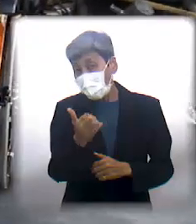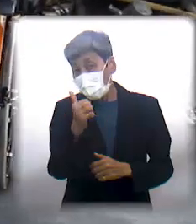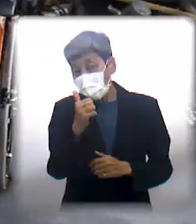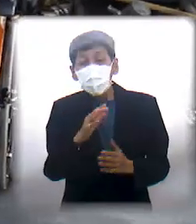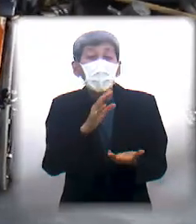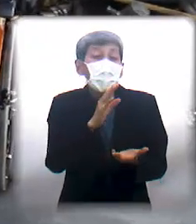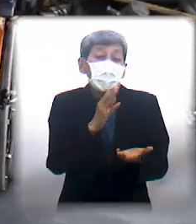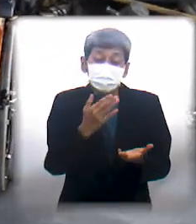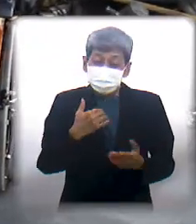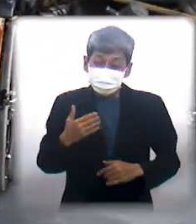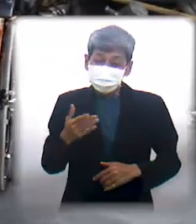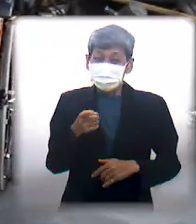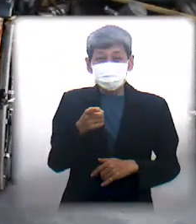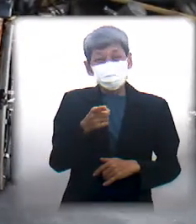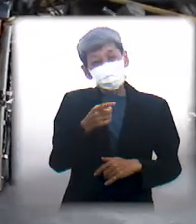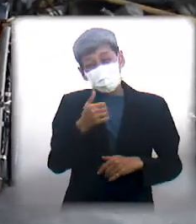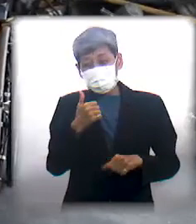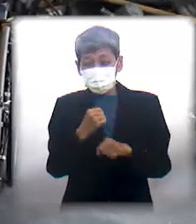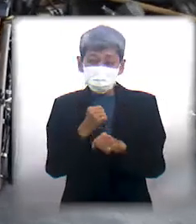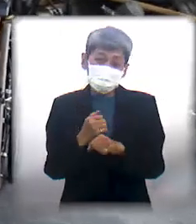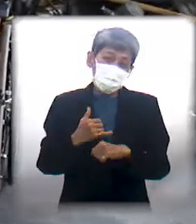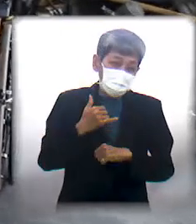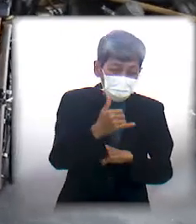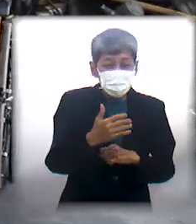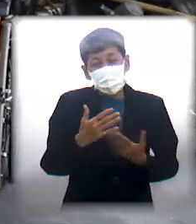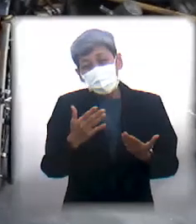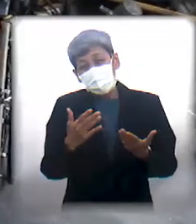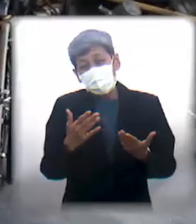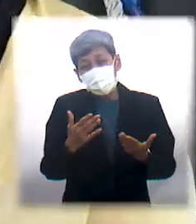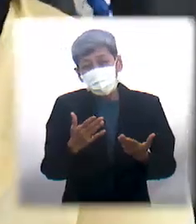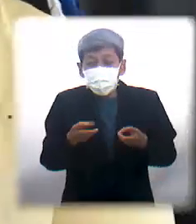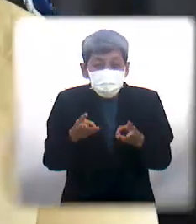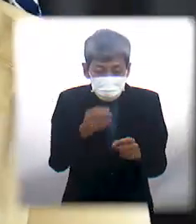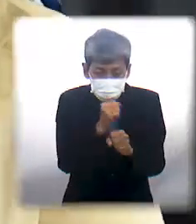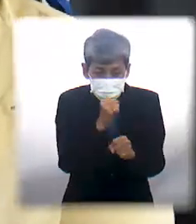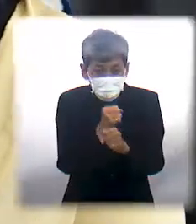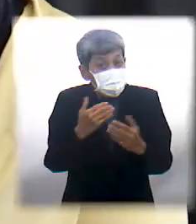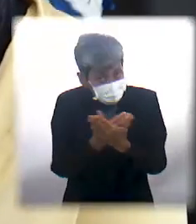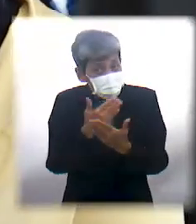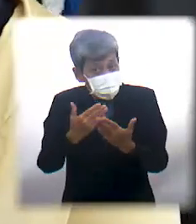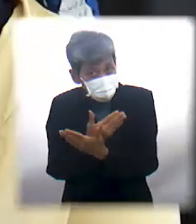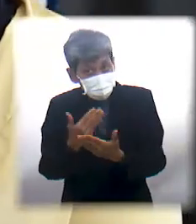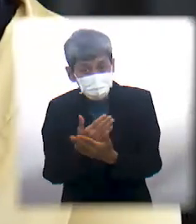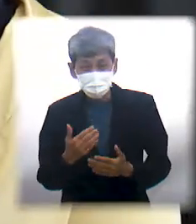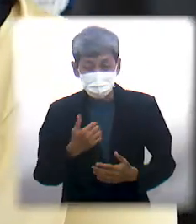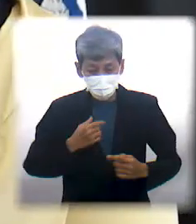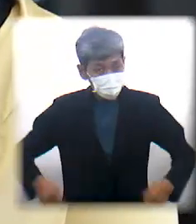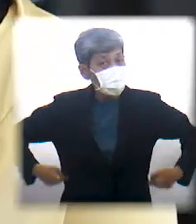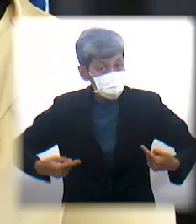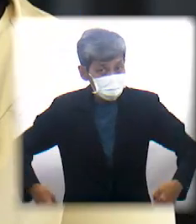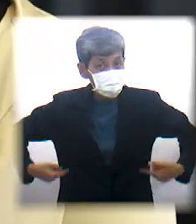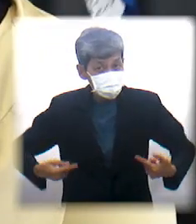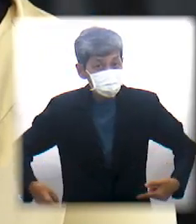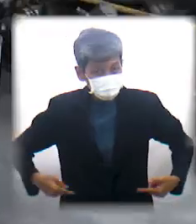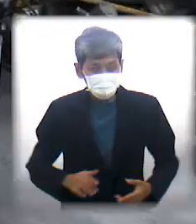ที่ต้องเข้าไปทำอะไรมีการปรับเปลี่ยนเยอะไหมพี่หมายถึงว่าวิธีการทำงานนะคะปรับเปลี่ยนเยอะไหมพอเราต้องใช้วีลแชร์